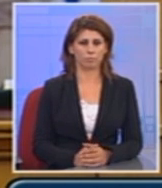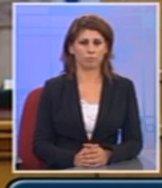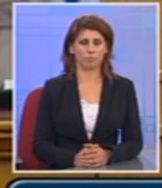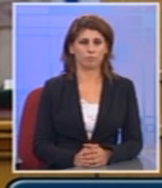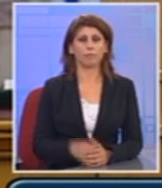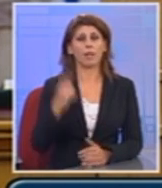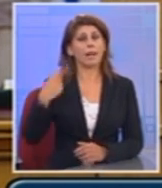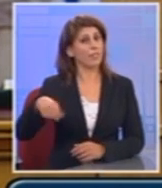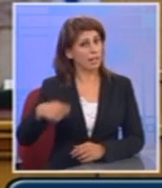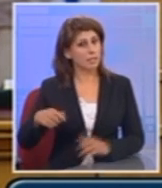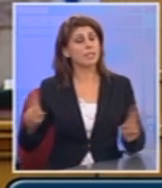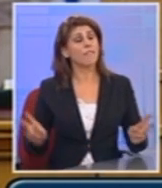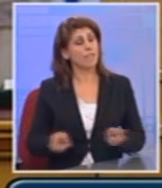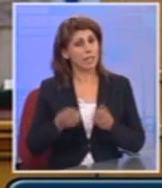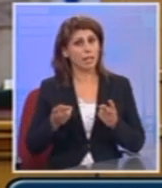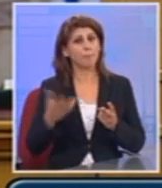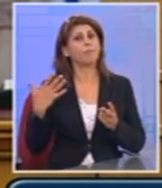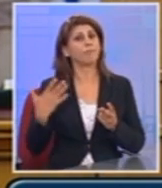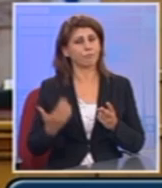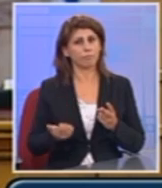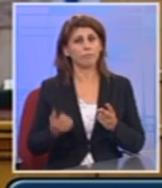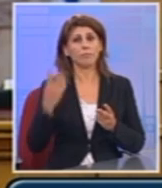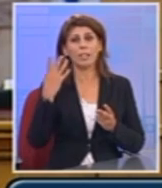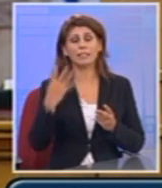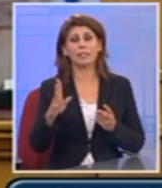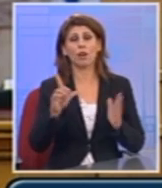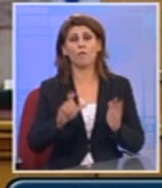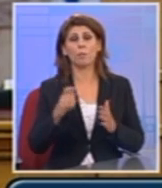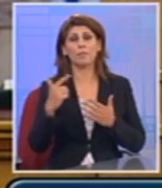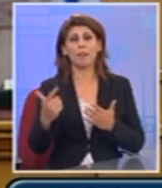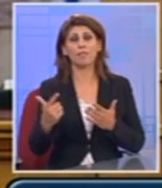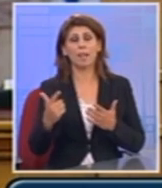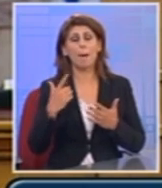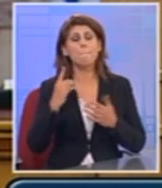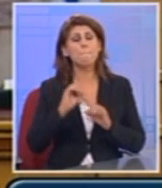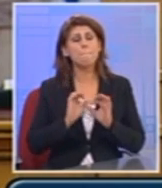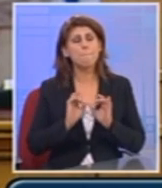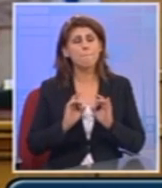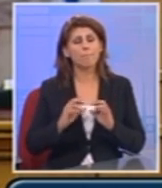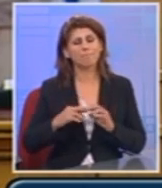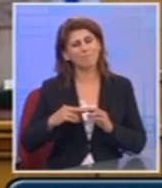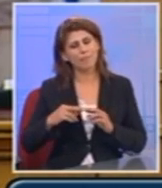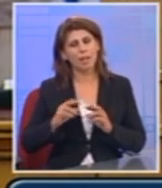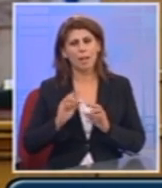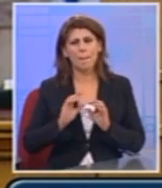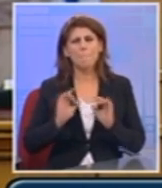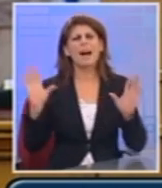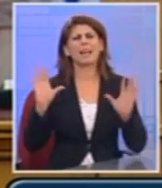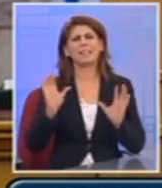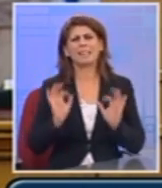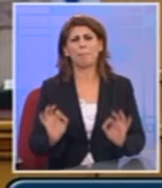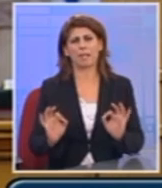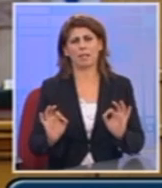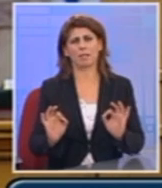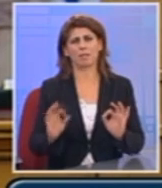βρήκε ότι υπάρχουνε 477 παρατυπίες αν θέλετε στα πλαίσια